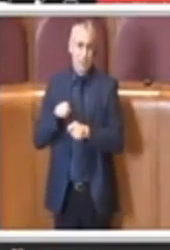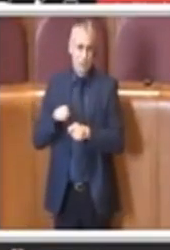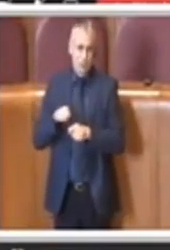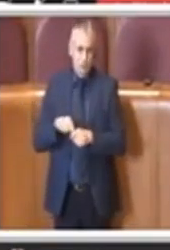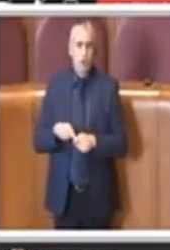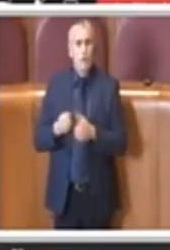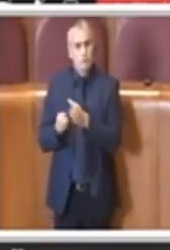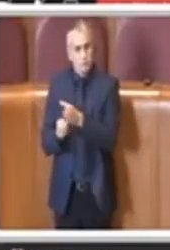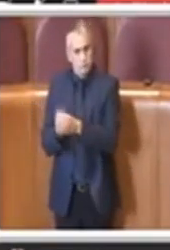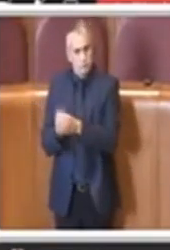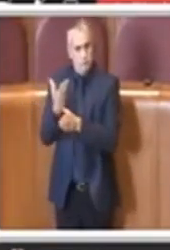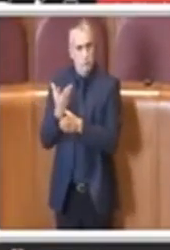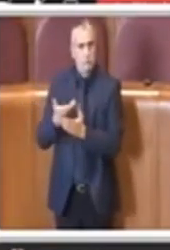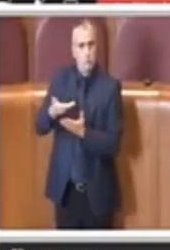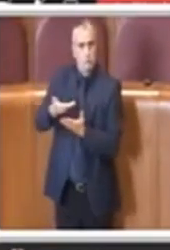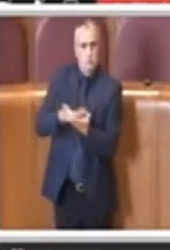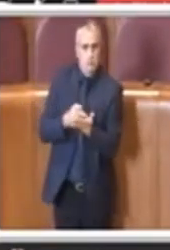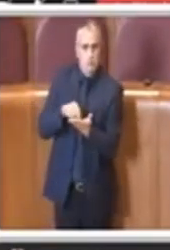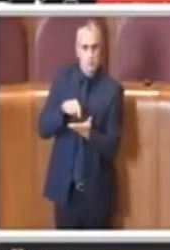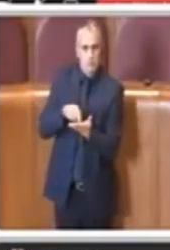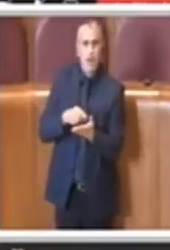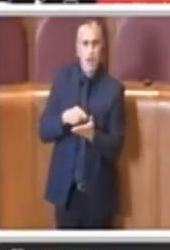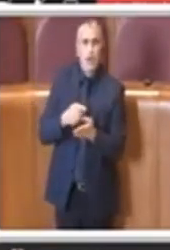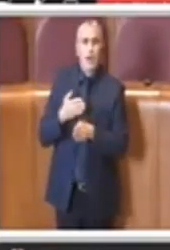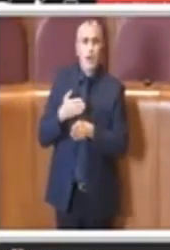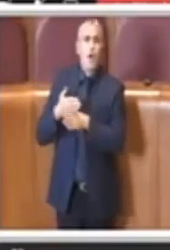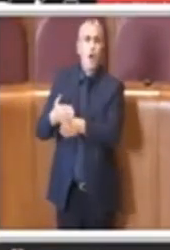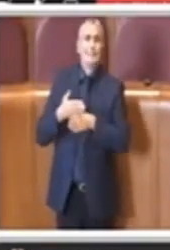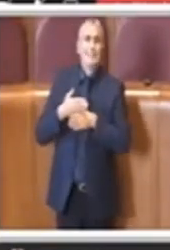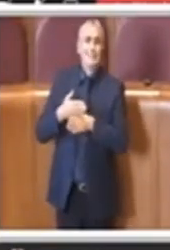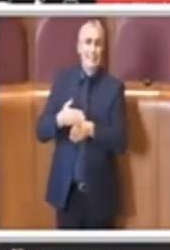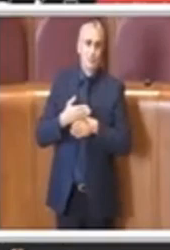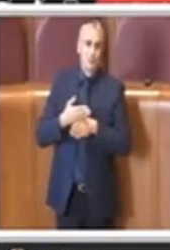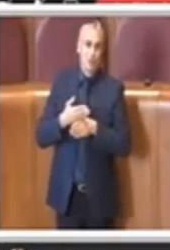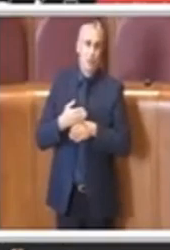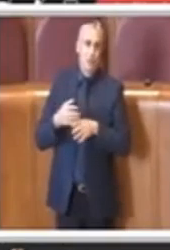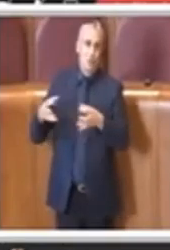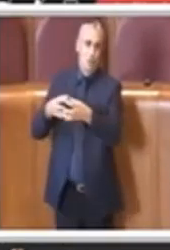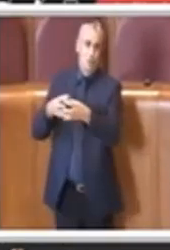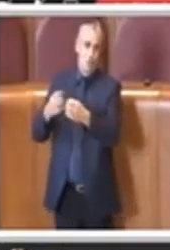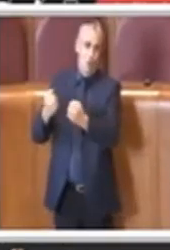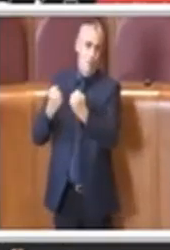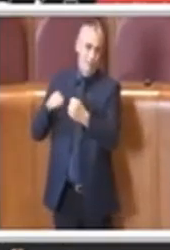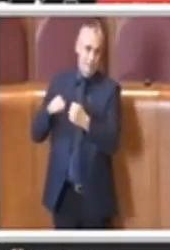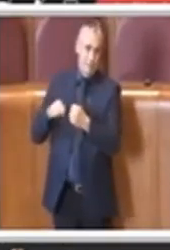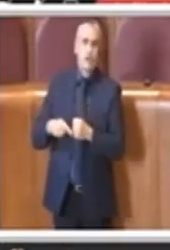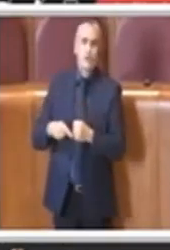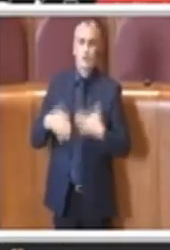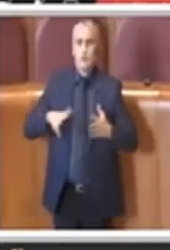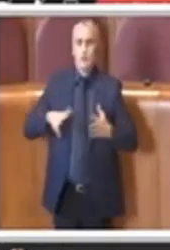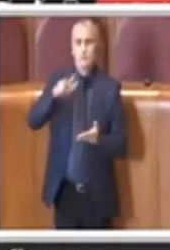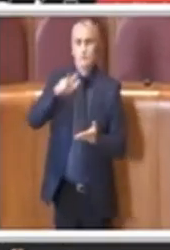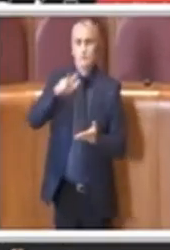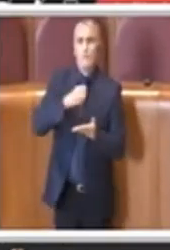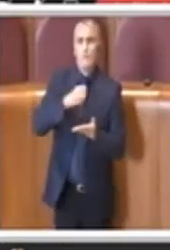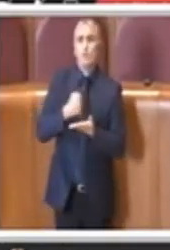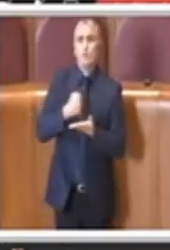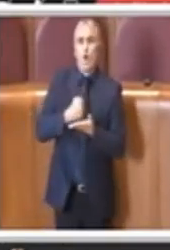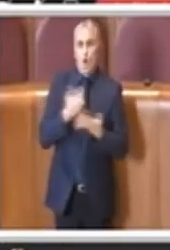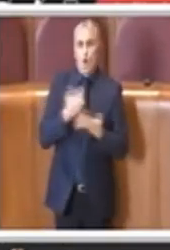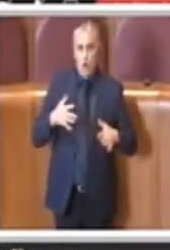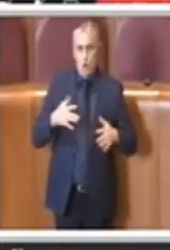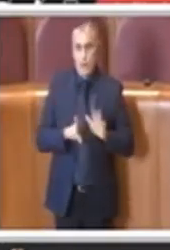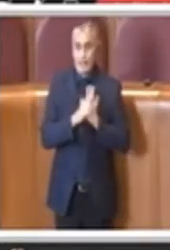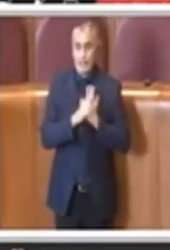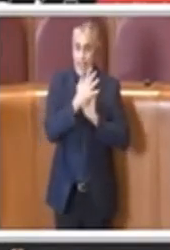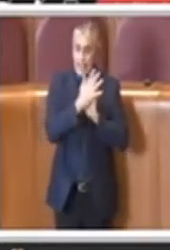atto appunto che abbiamo condiviso con le forze di opposizione e che chiaramente poi abbiamo protocollato. Perciò la delibera della